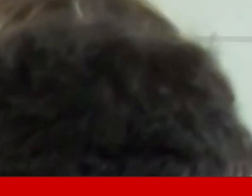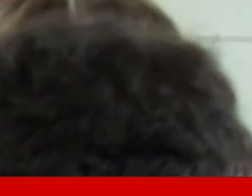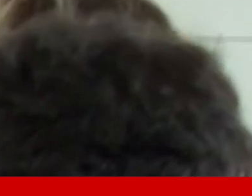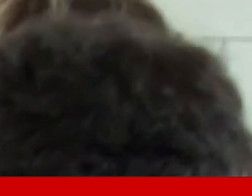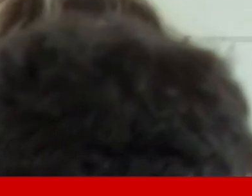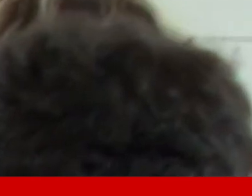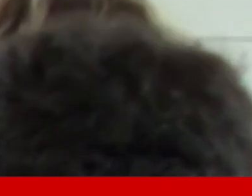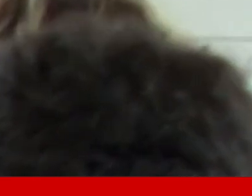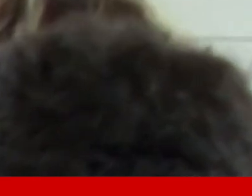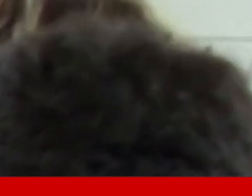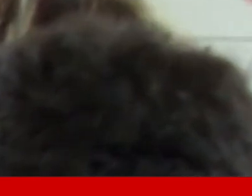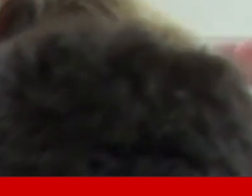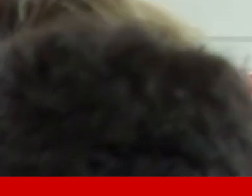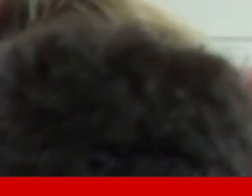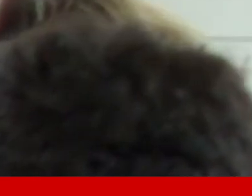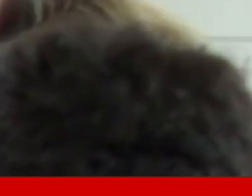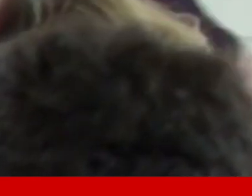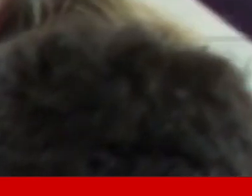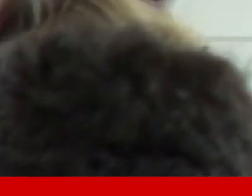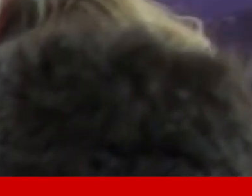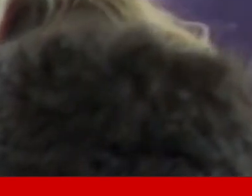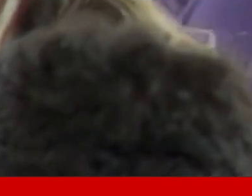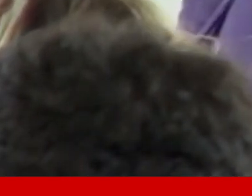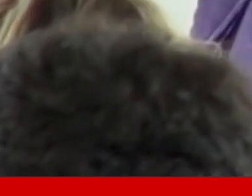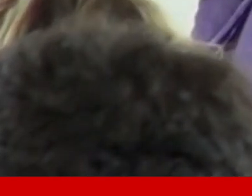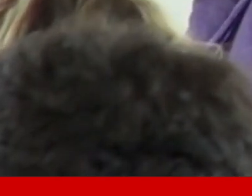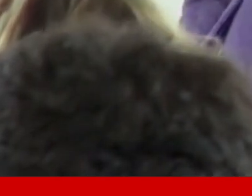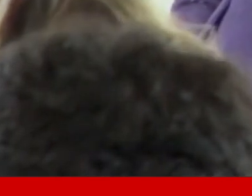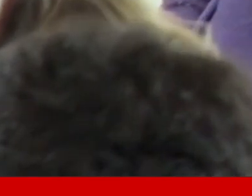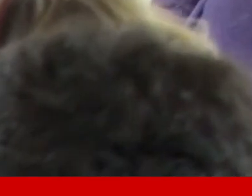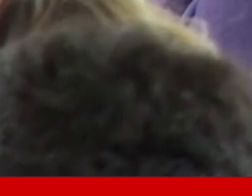sono semplicemente Consuelo.